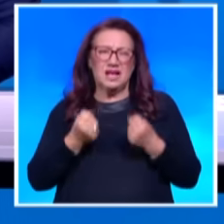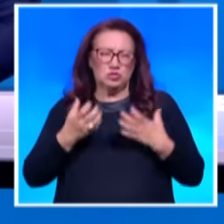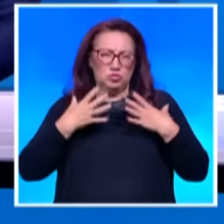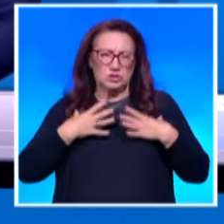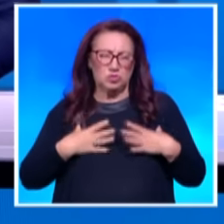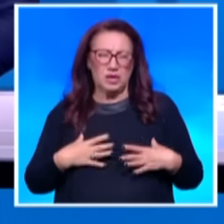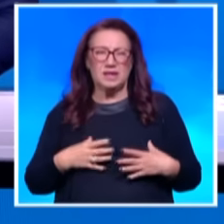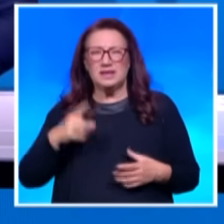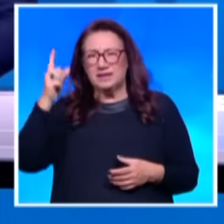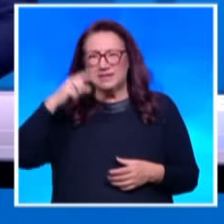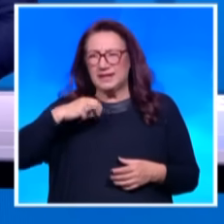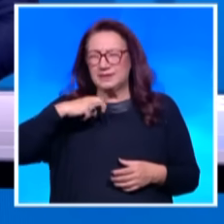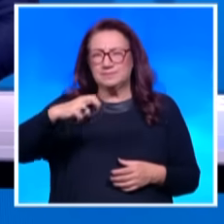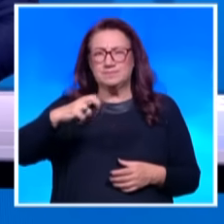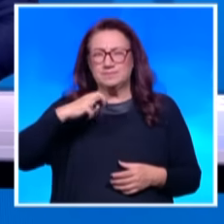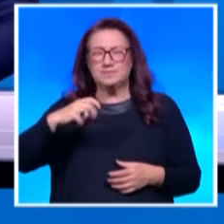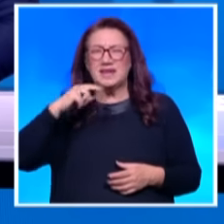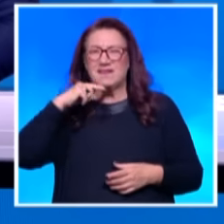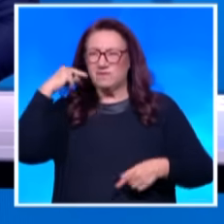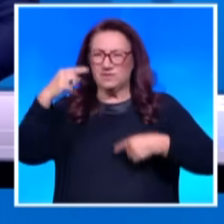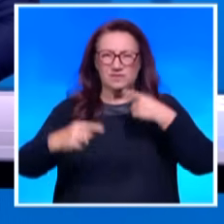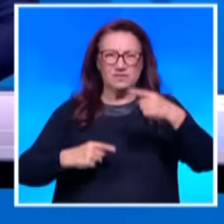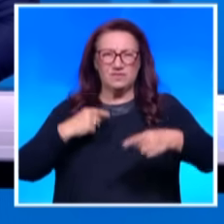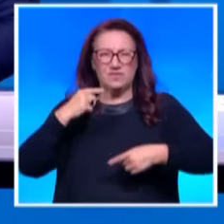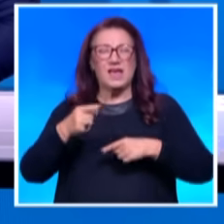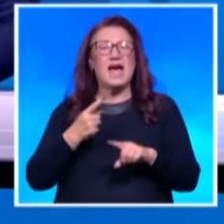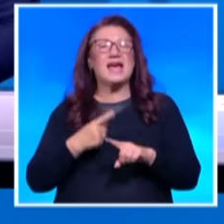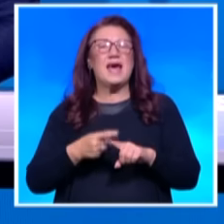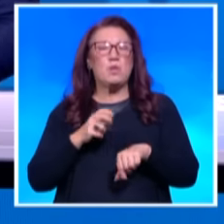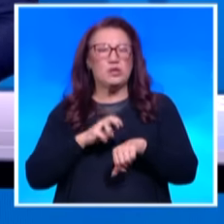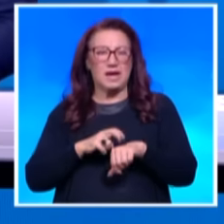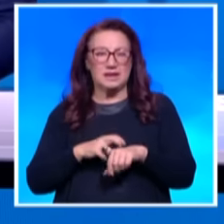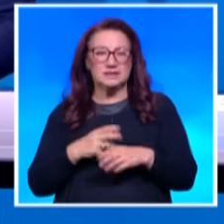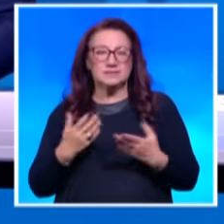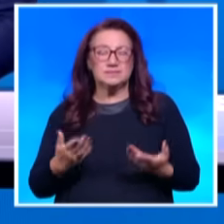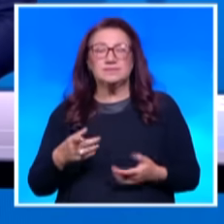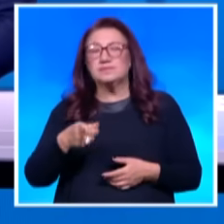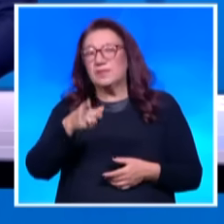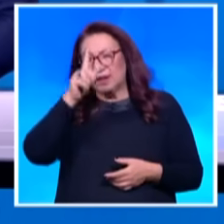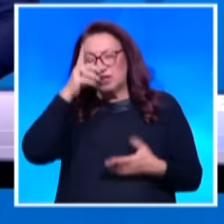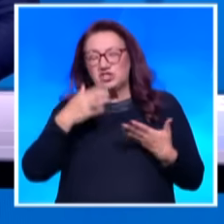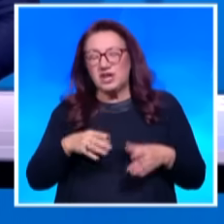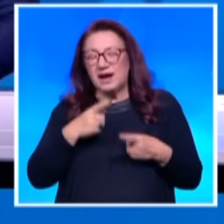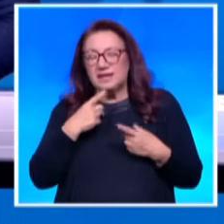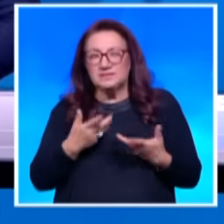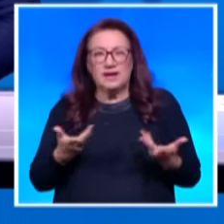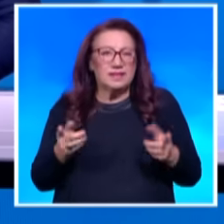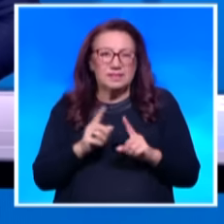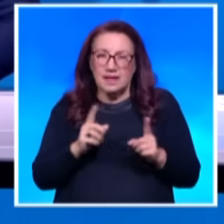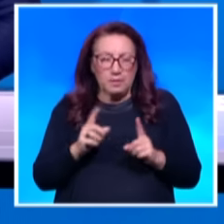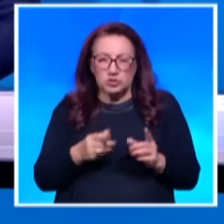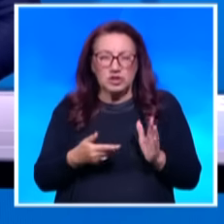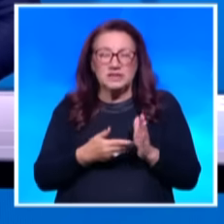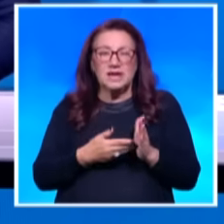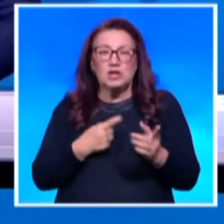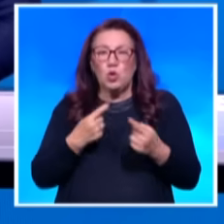хемодиализа. Дъщеря ѝ твърди, че животоспасяващата грижа се оказва недостъпна за тях, заради условието на болницата сама